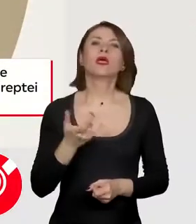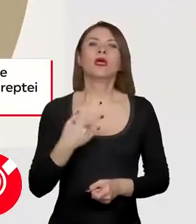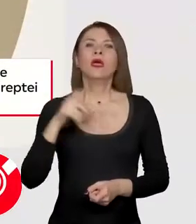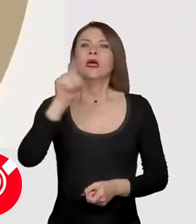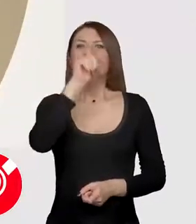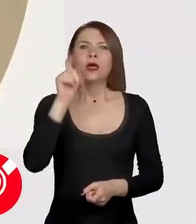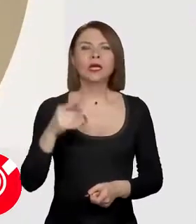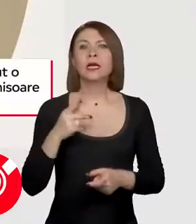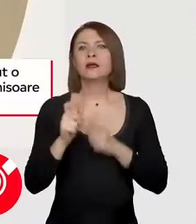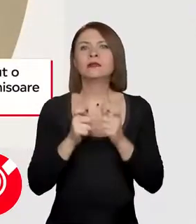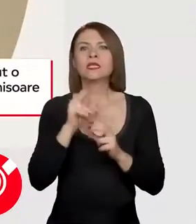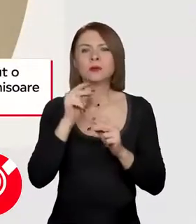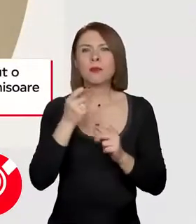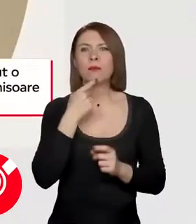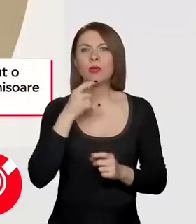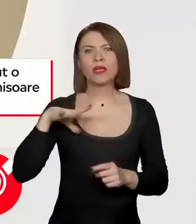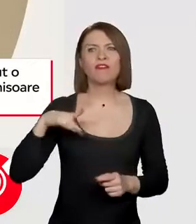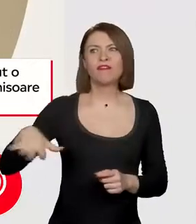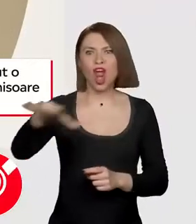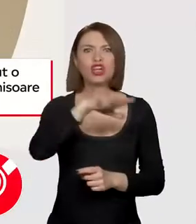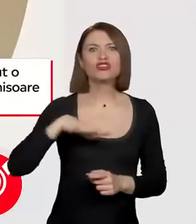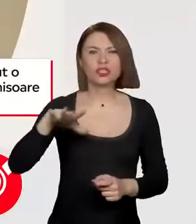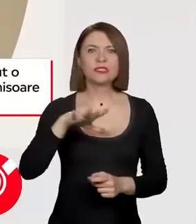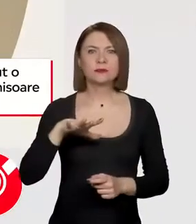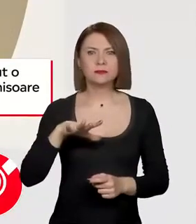clasa politică franceză. Clasa politică franceză